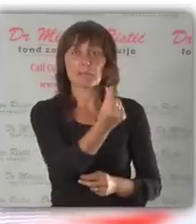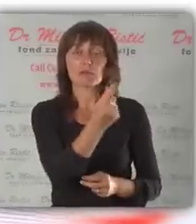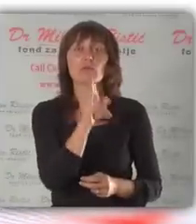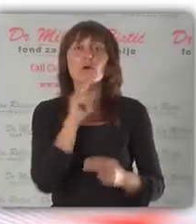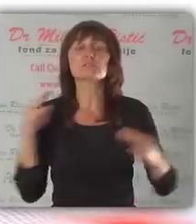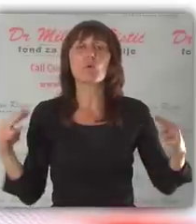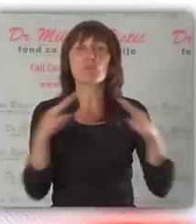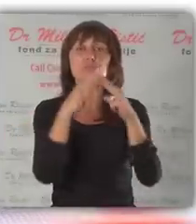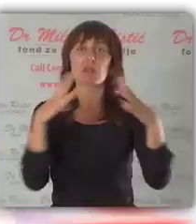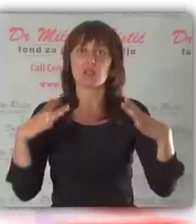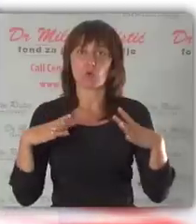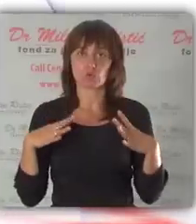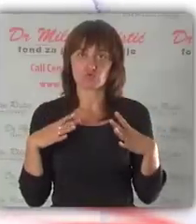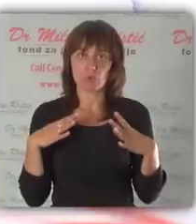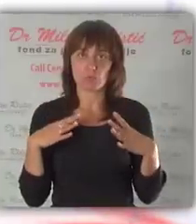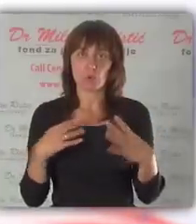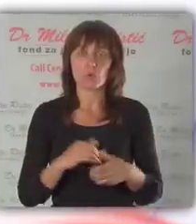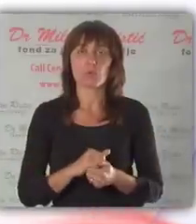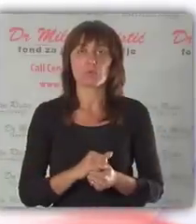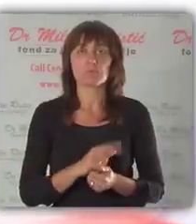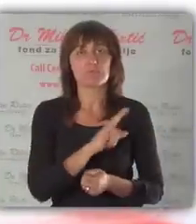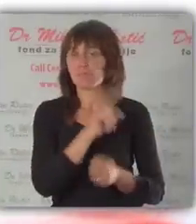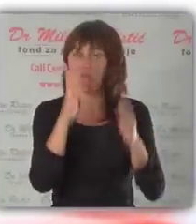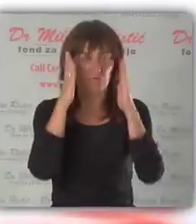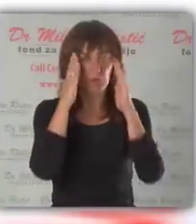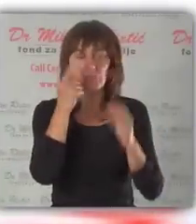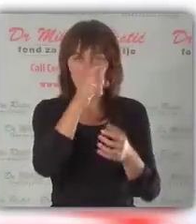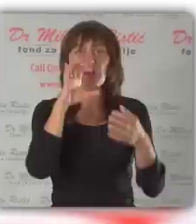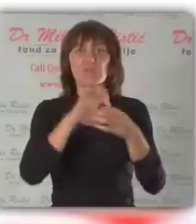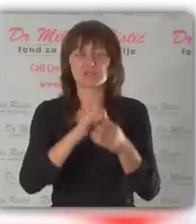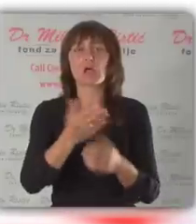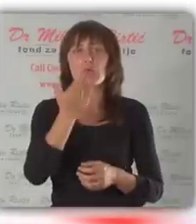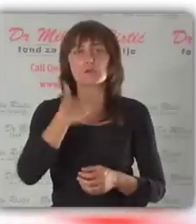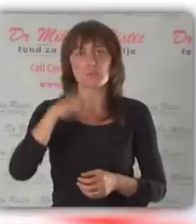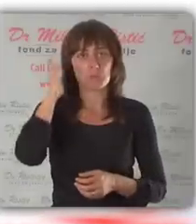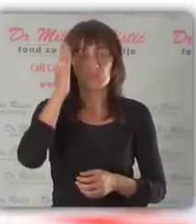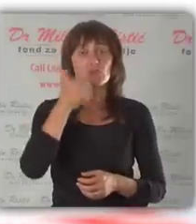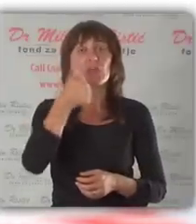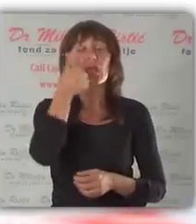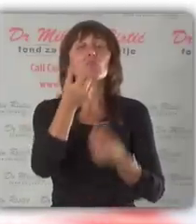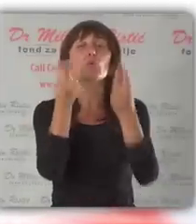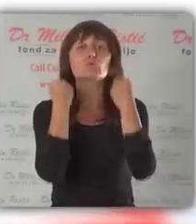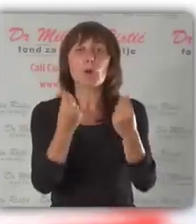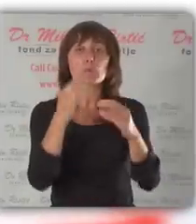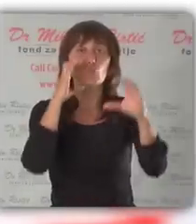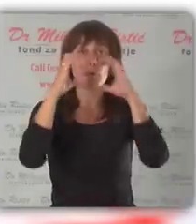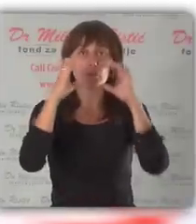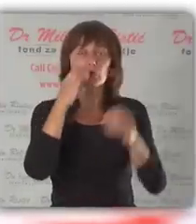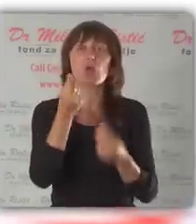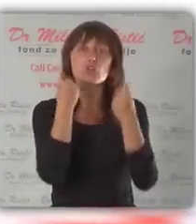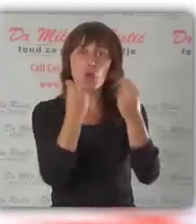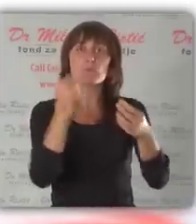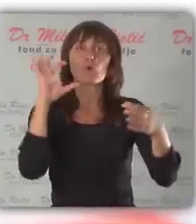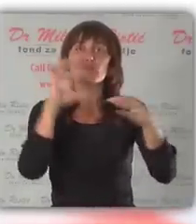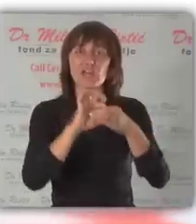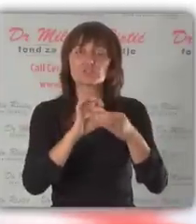partnerom koga smo upoznali na godišnjem odmoru, ne verujem da će takva veza uspeti. Znači, za jednu dobru komunikaciju, za